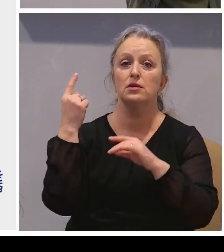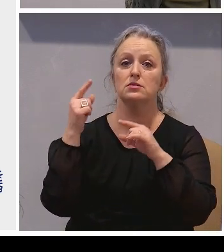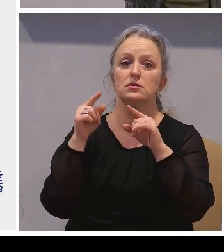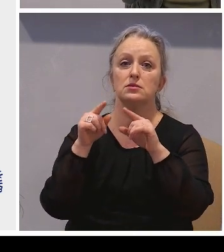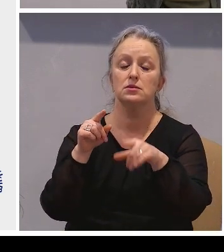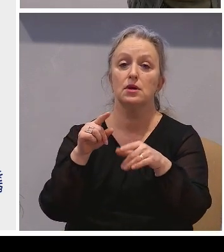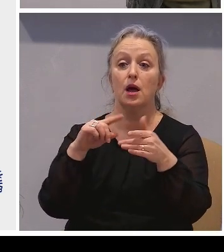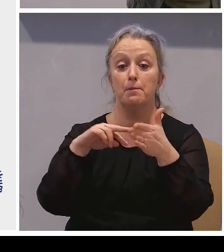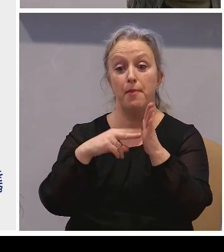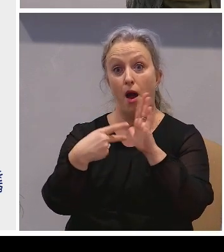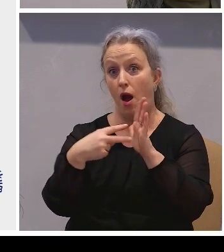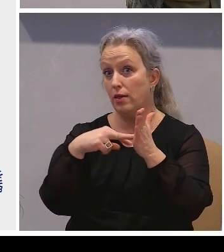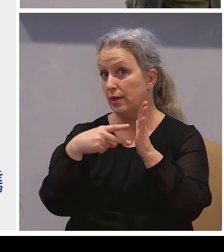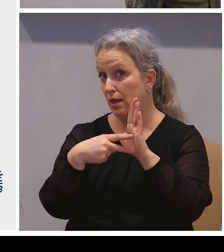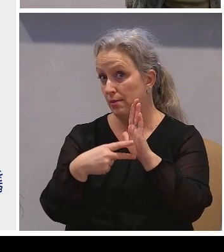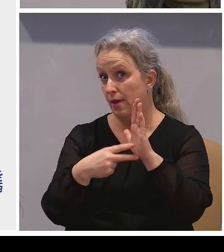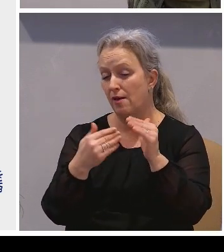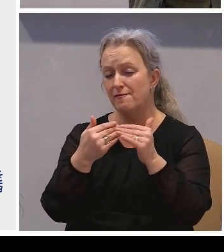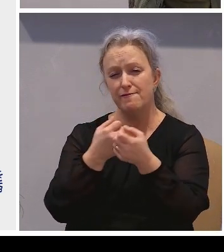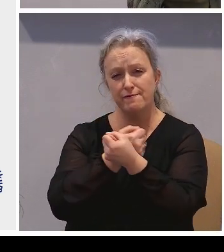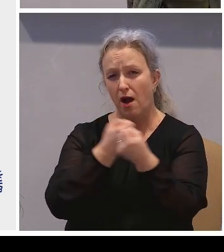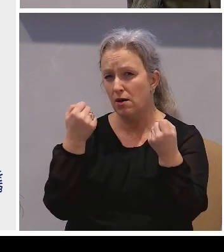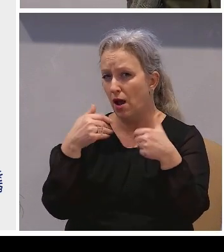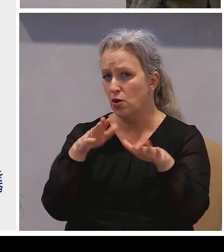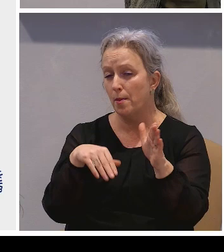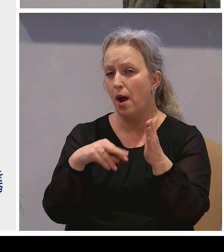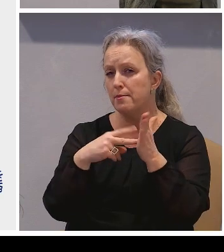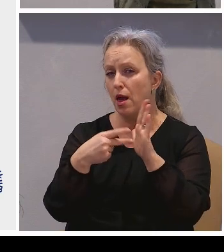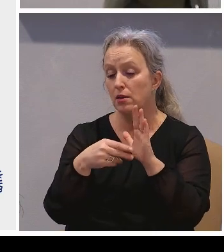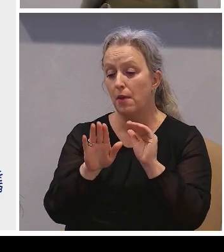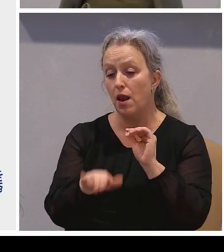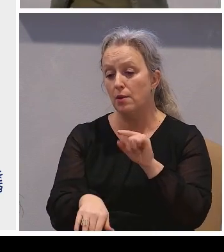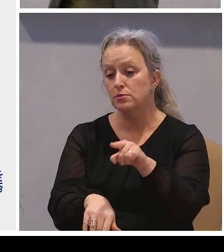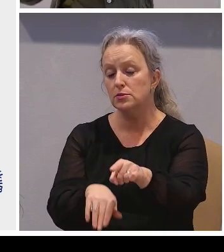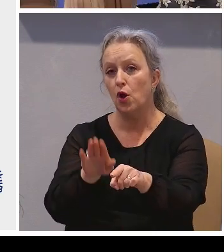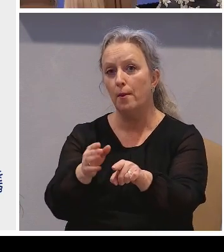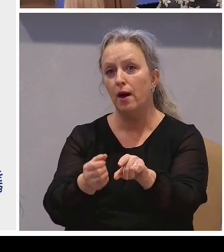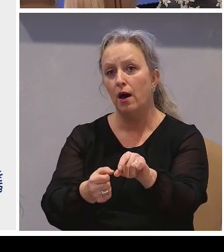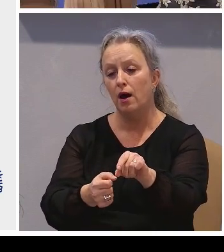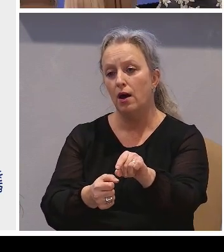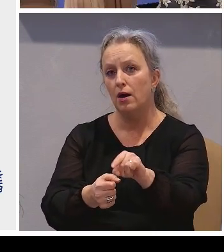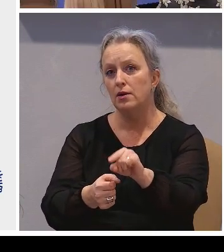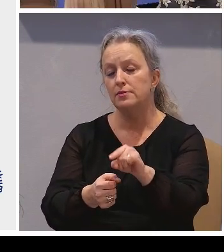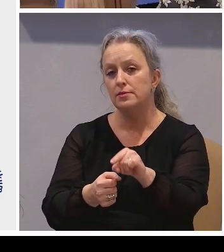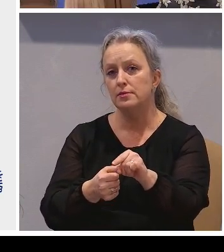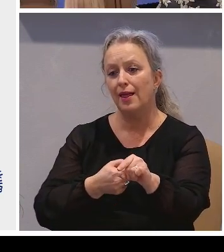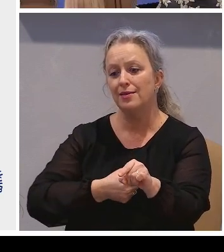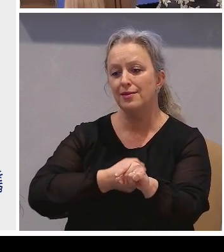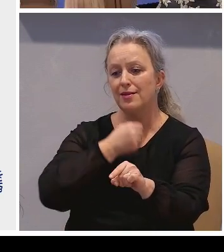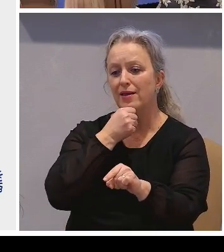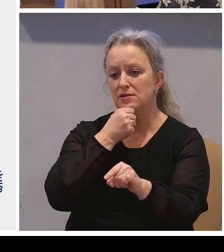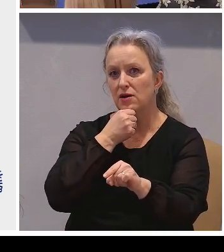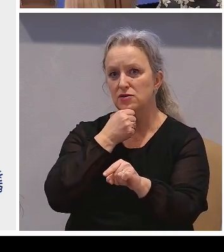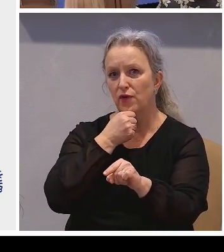important. plaanime, me hakkame väga varakult plaanima, Elsewhere kuidas me abroad, selle lapse ideal, täiskasvanute they start ravisse planning üle